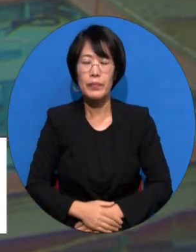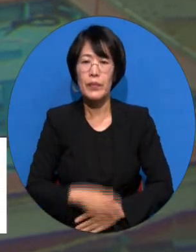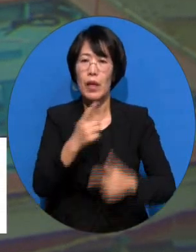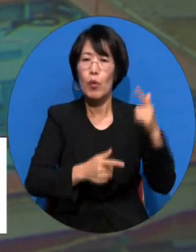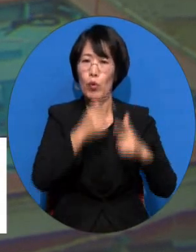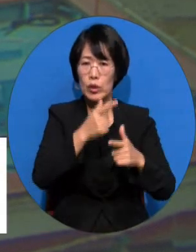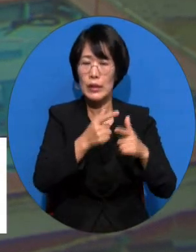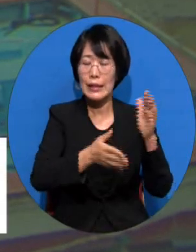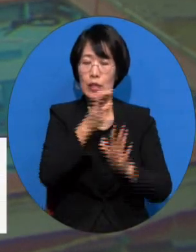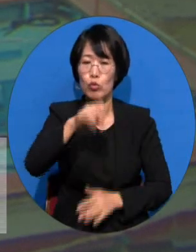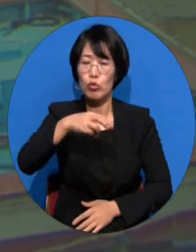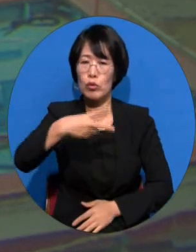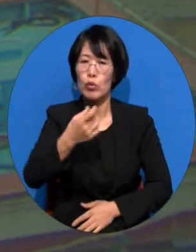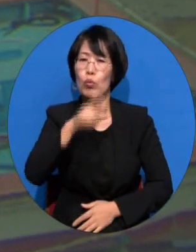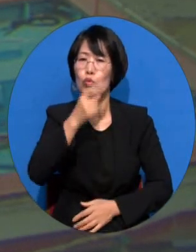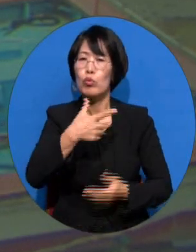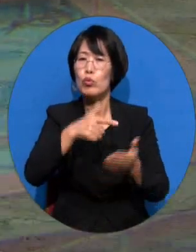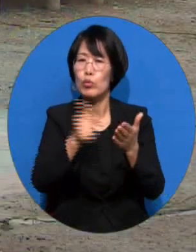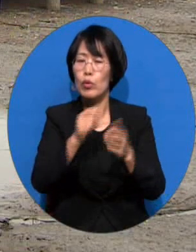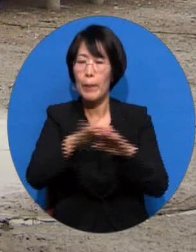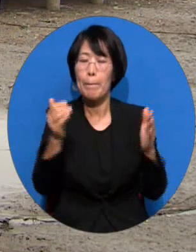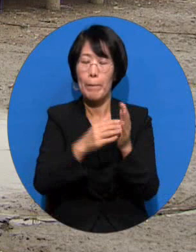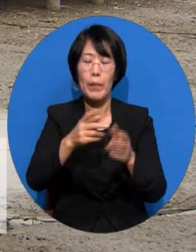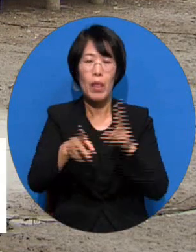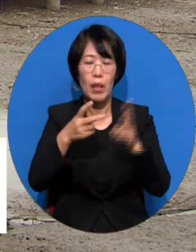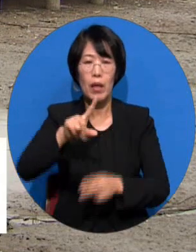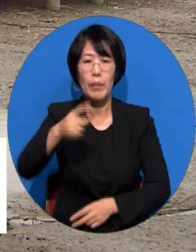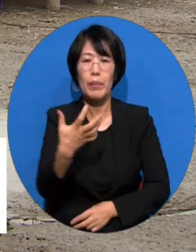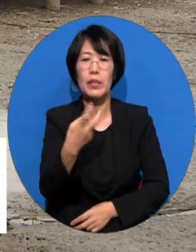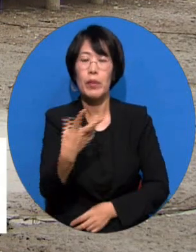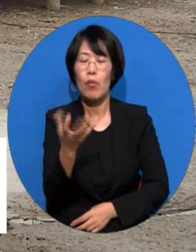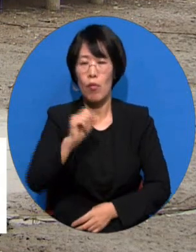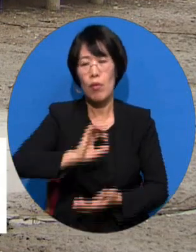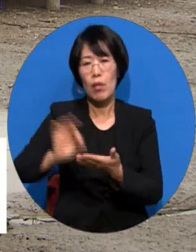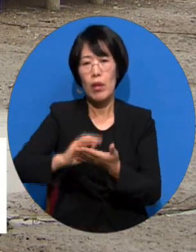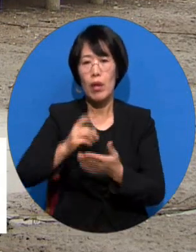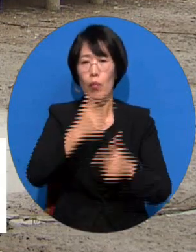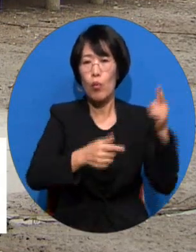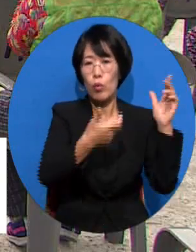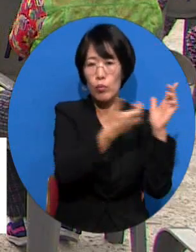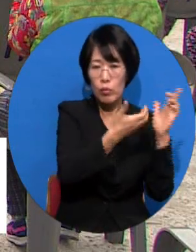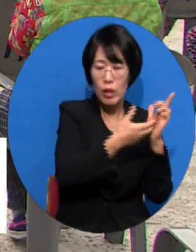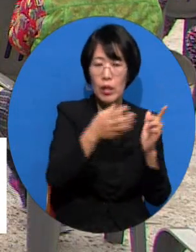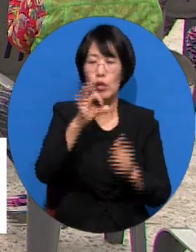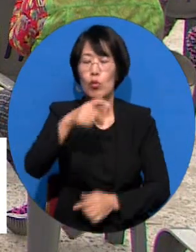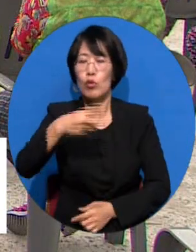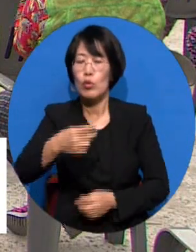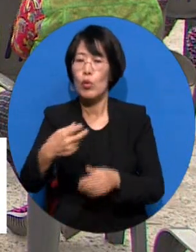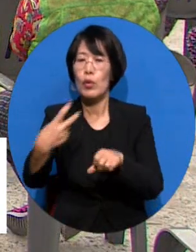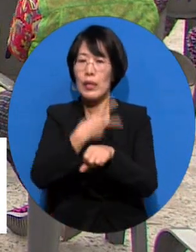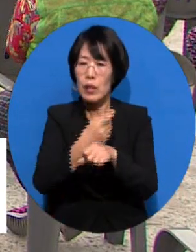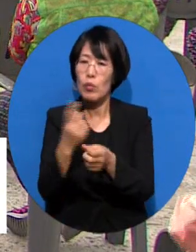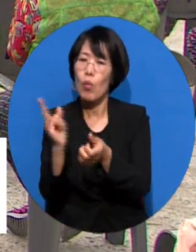목포시 율도 에 식순 아니 해소 됐습니다 사업이 182억원을 들여 목포 북항 에서 율도 달리 도 매달 들어